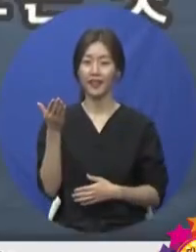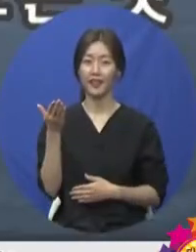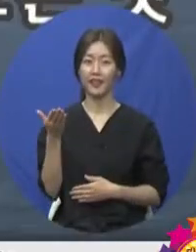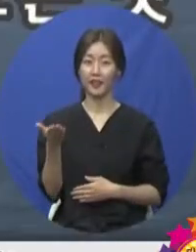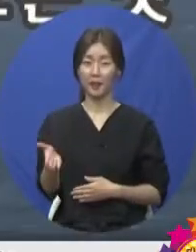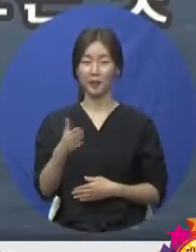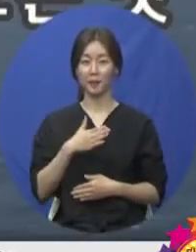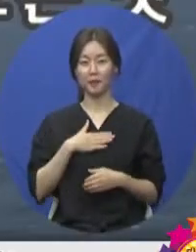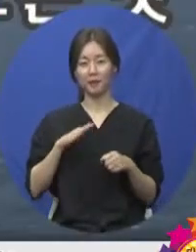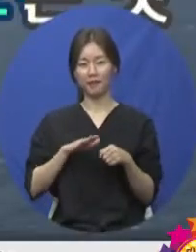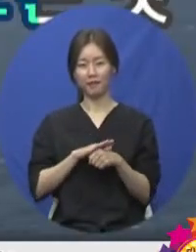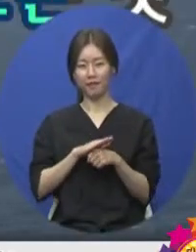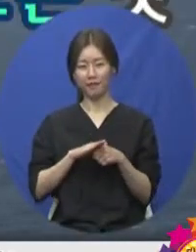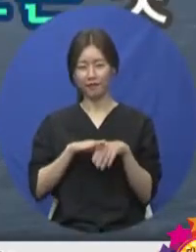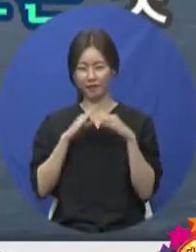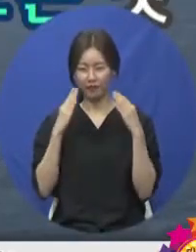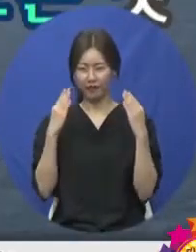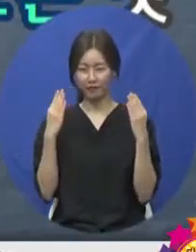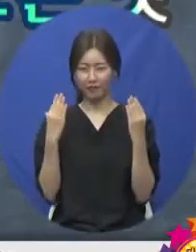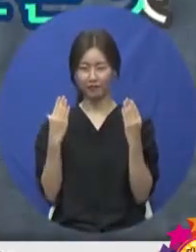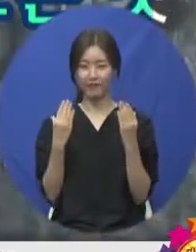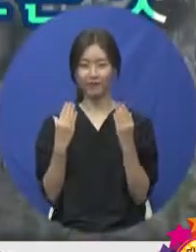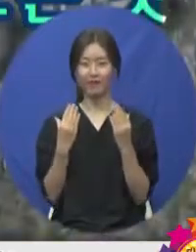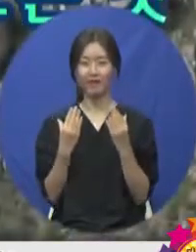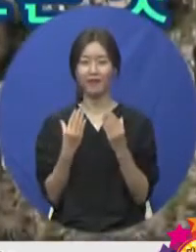당신은 내 사랑의 모든